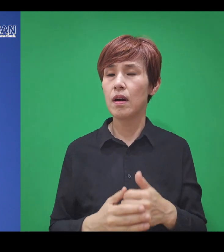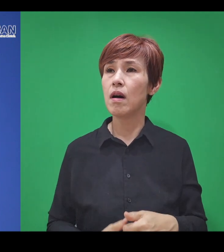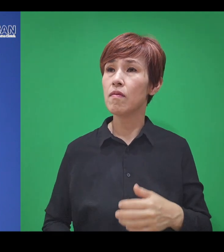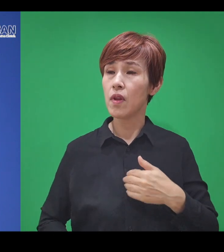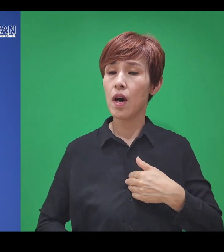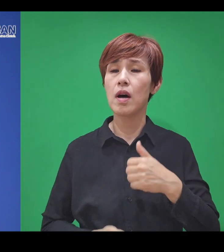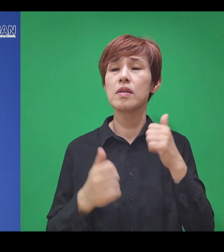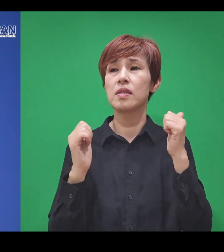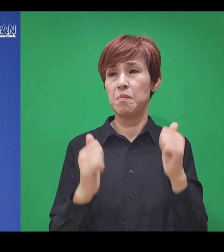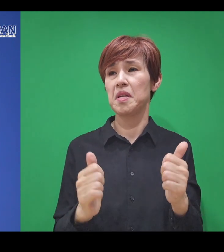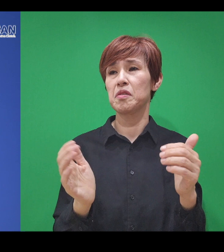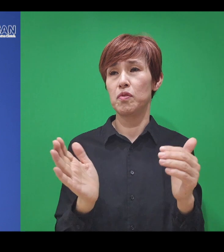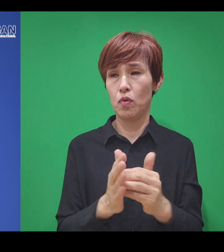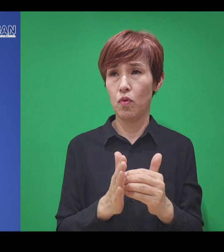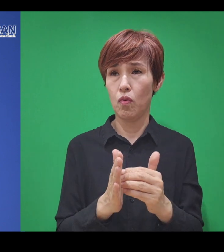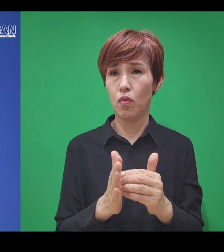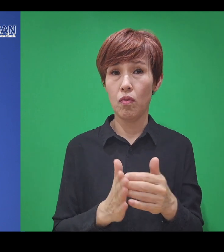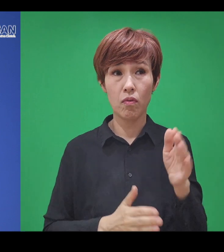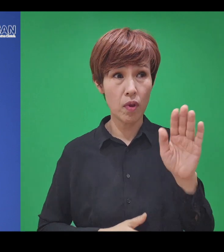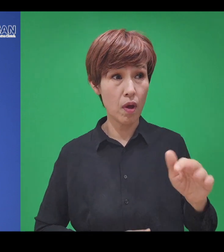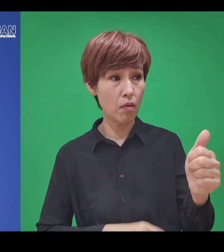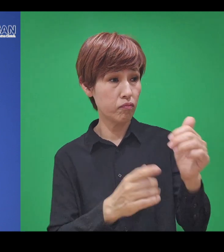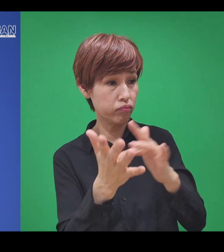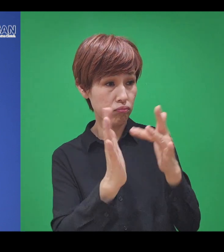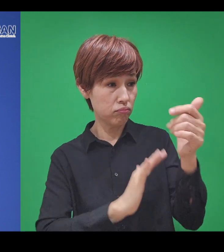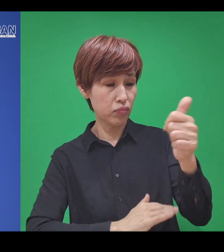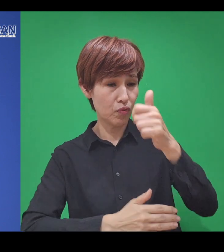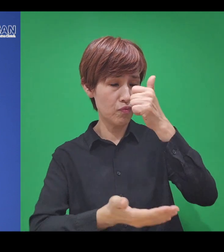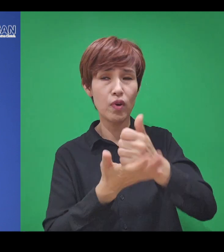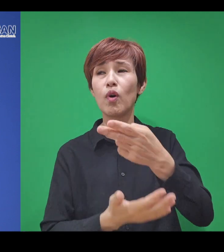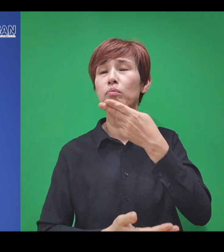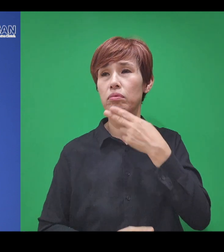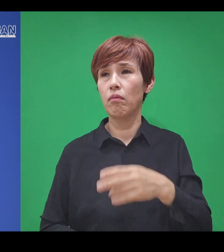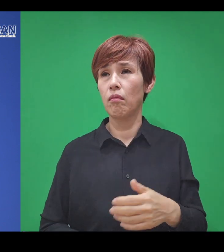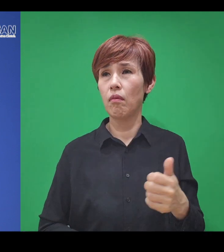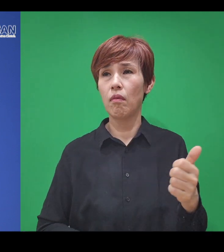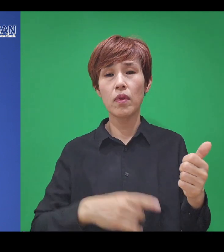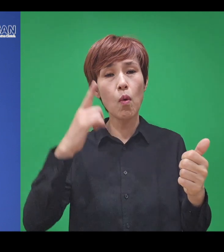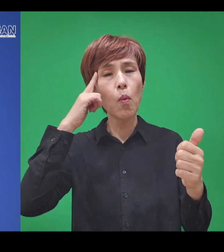권위로 명령하는데 이 사람은 무죄야. 그런데 왜 때렸을까요?